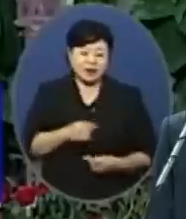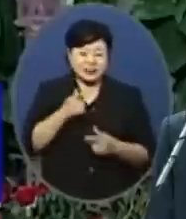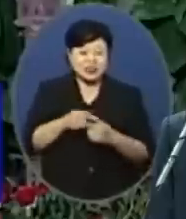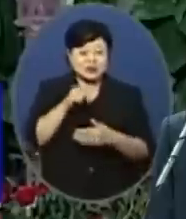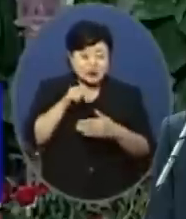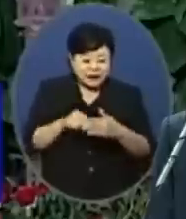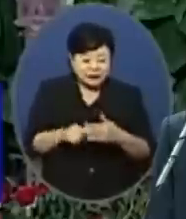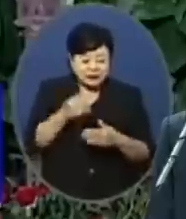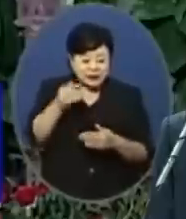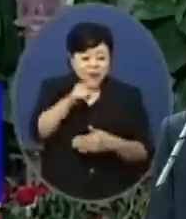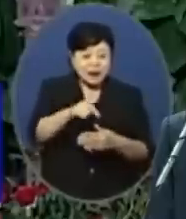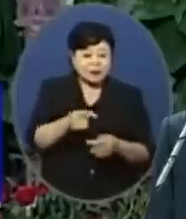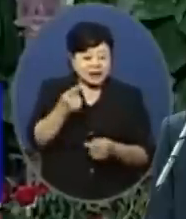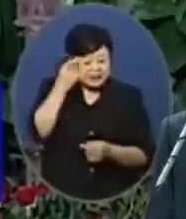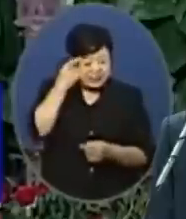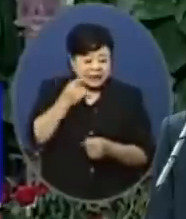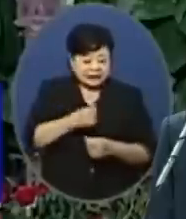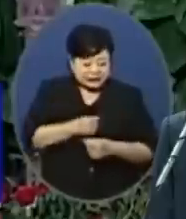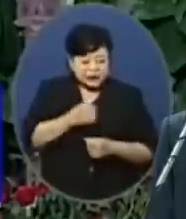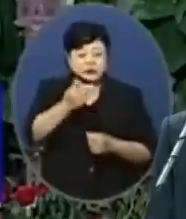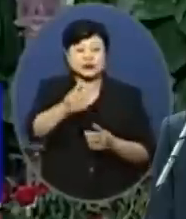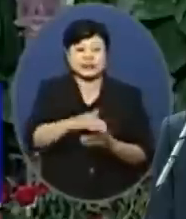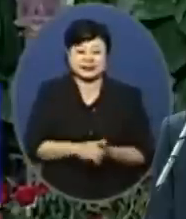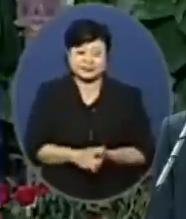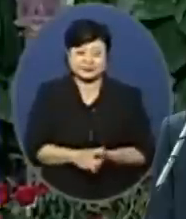예수 안에서 너희 마음과 생각을 지키시리라.